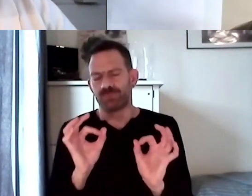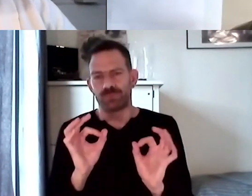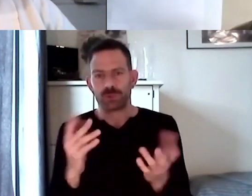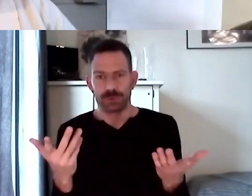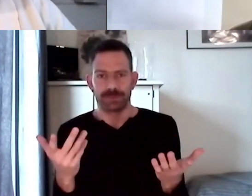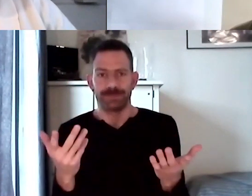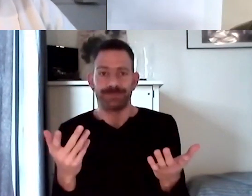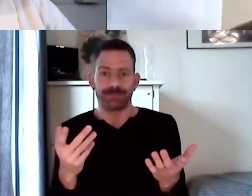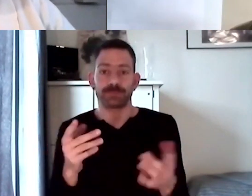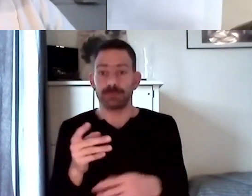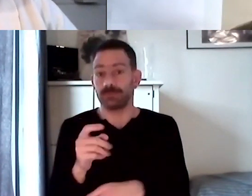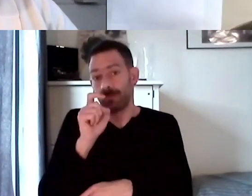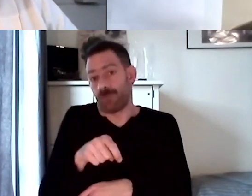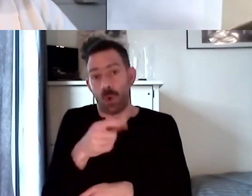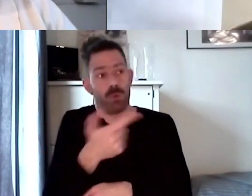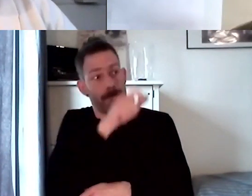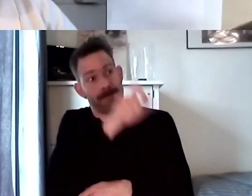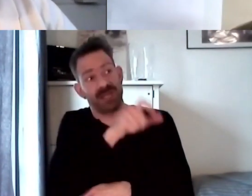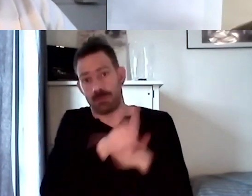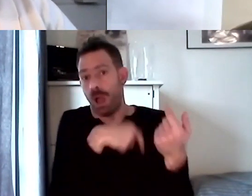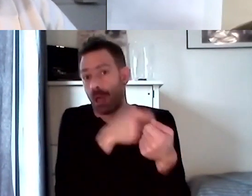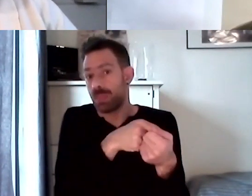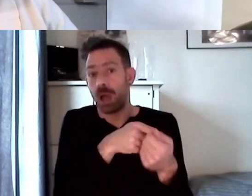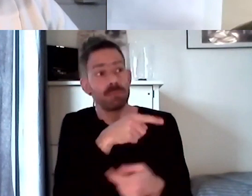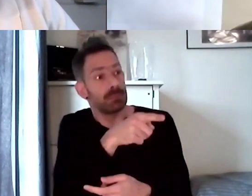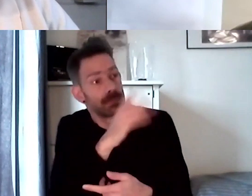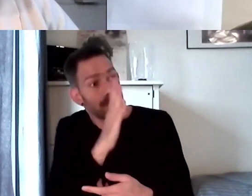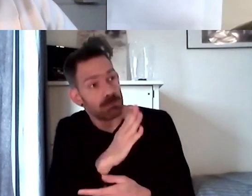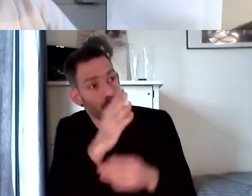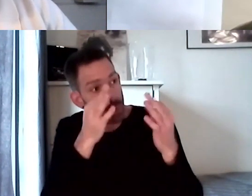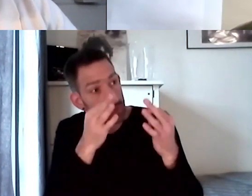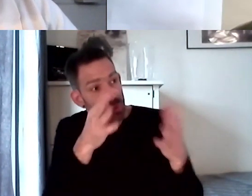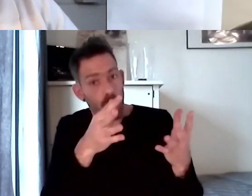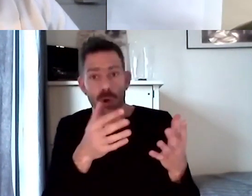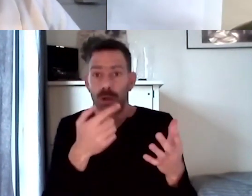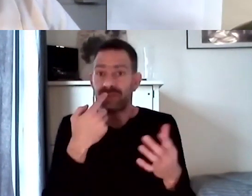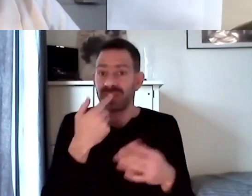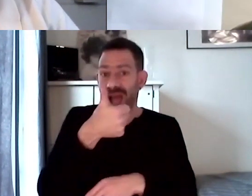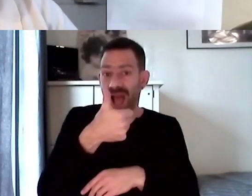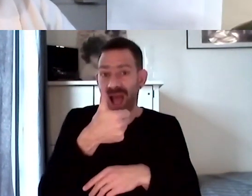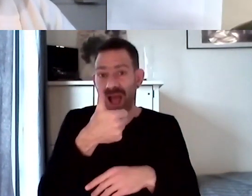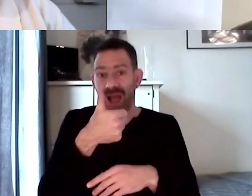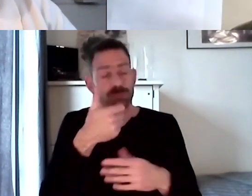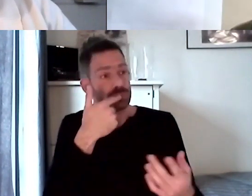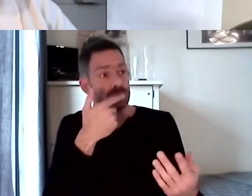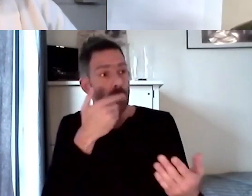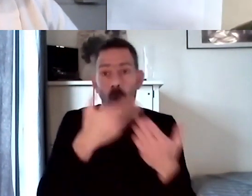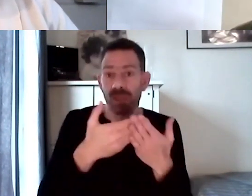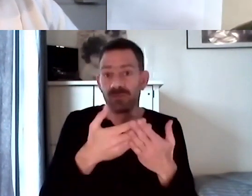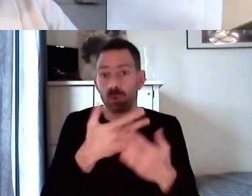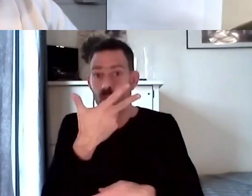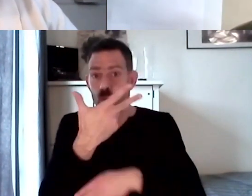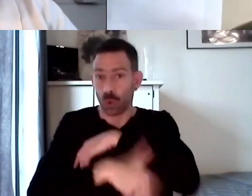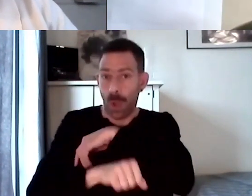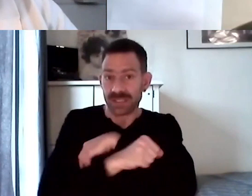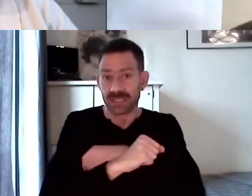Il faut s'adapter à la personne, hein. Donc, si la personne demande du temps et que c'est un rendez-vous toutes les 3 semaines, eh bien, on fera un rendez-vous toutes les 3 semaines. Et s'il